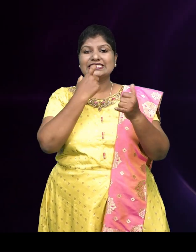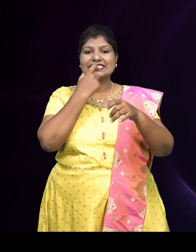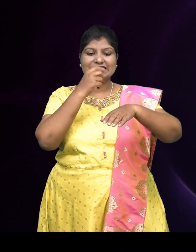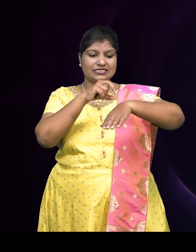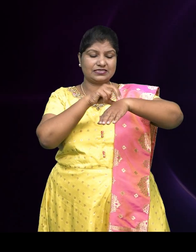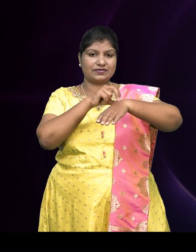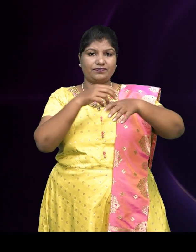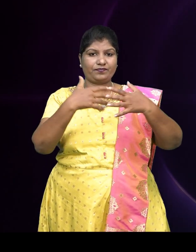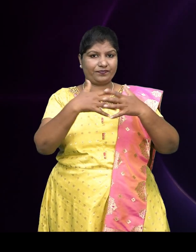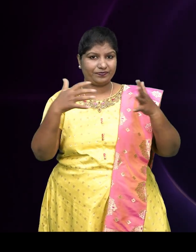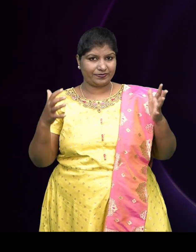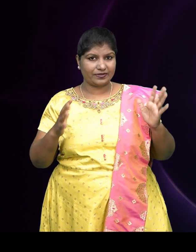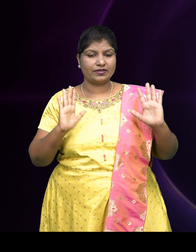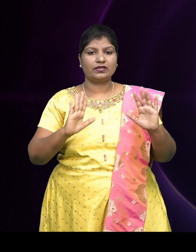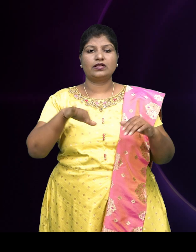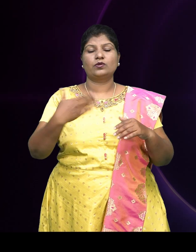और रीढ़ की हड्डी शामिल है।